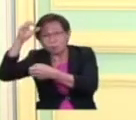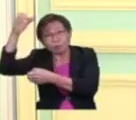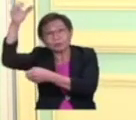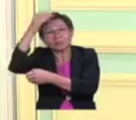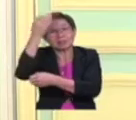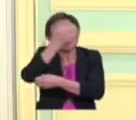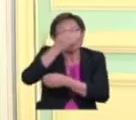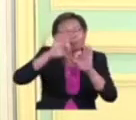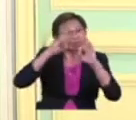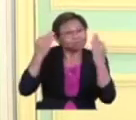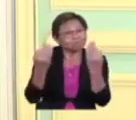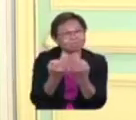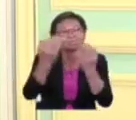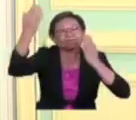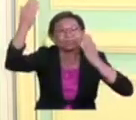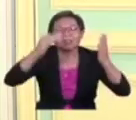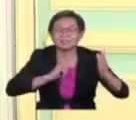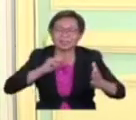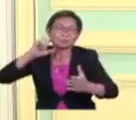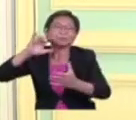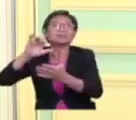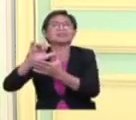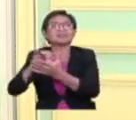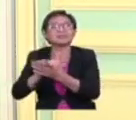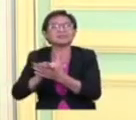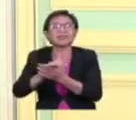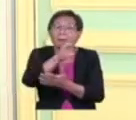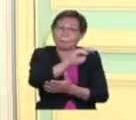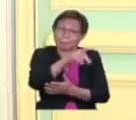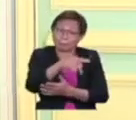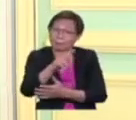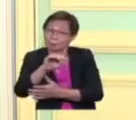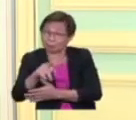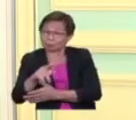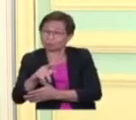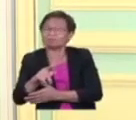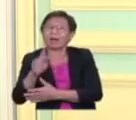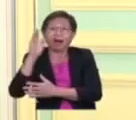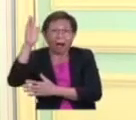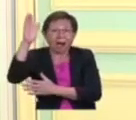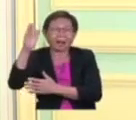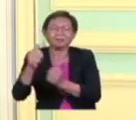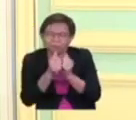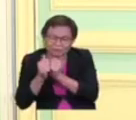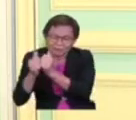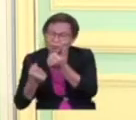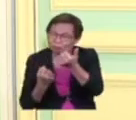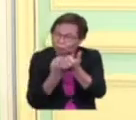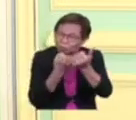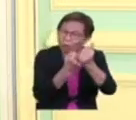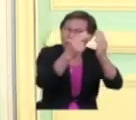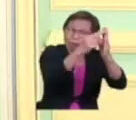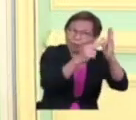falsafah keluarga Malaysia saya percaya ahli parlimen akan turut menyokong beberapa orang